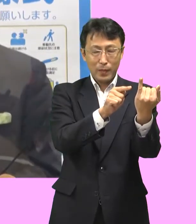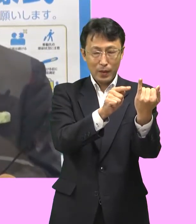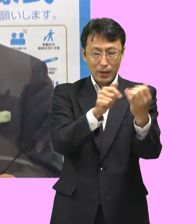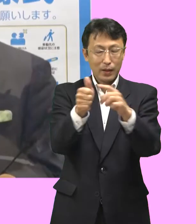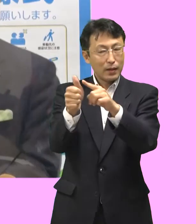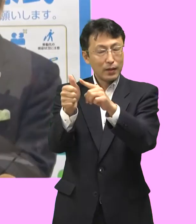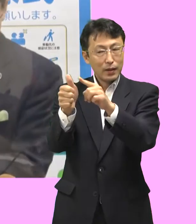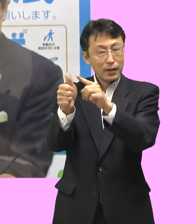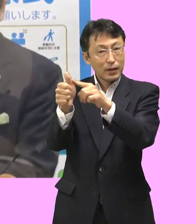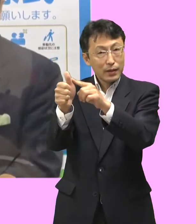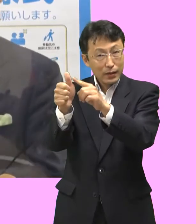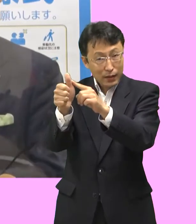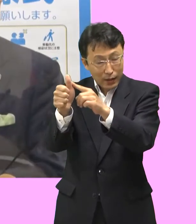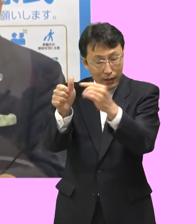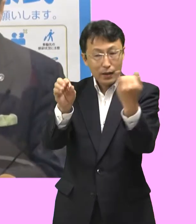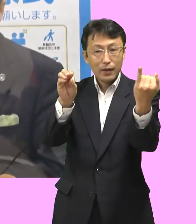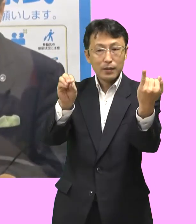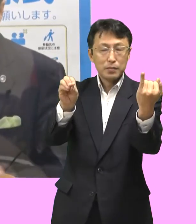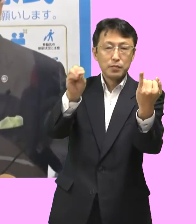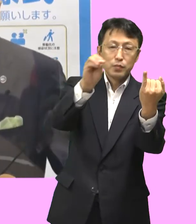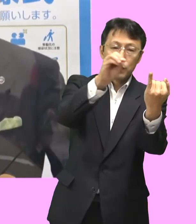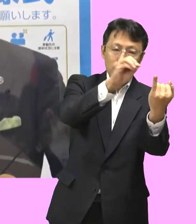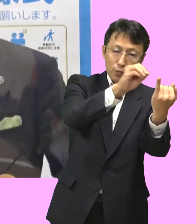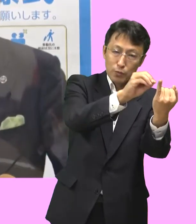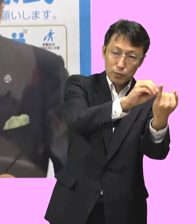例目の方はその31例目から、